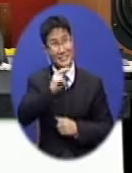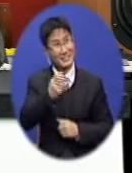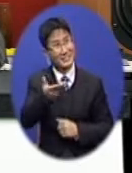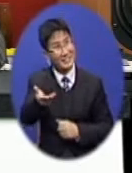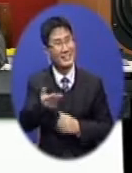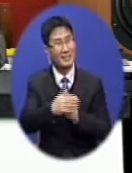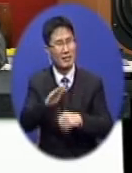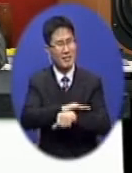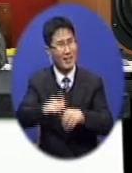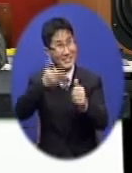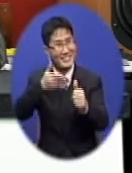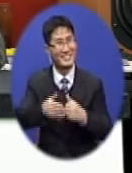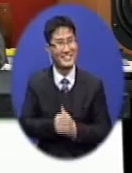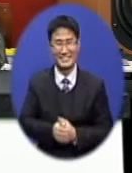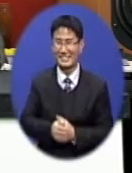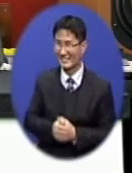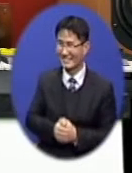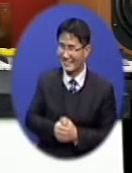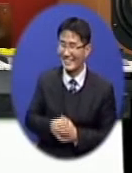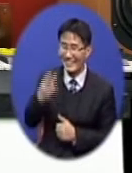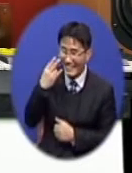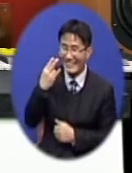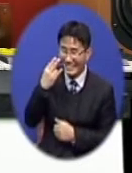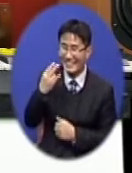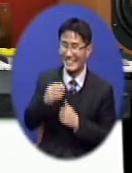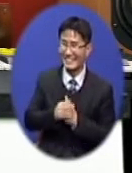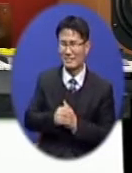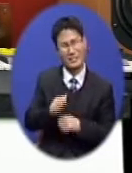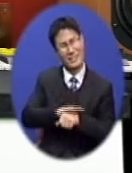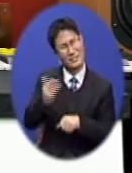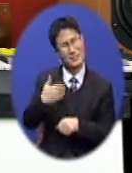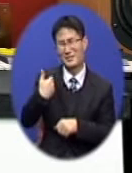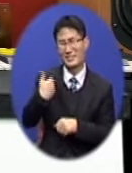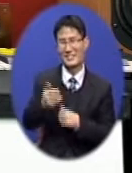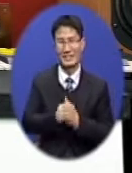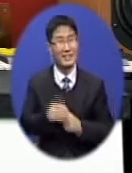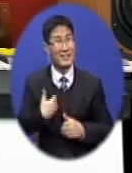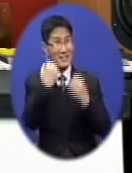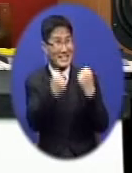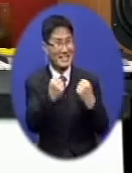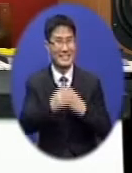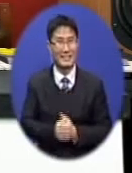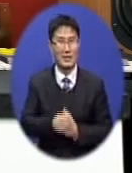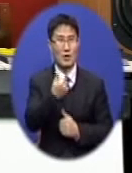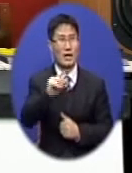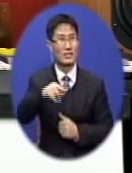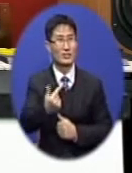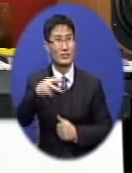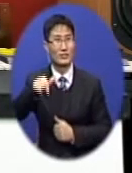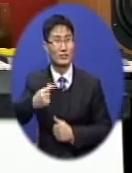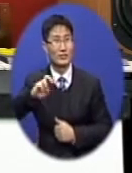테니까 잘 불러주세요. 네, 네. 점수가 나올런가 모르겠어요. 점수. 아니 어머니 화이팅. 저기 화순 화이팅.